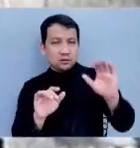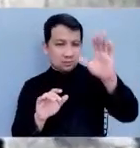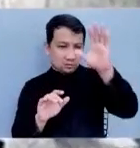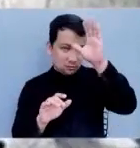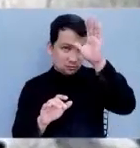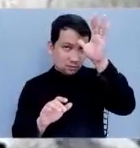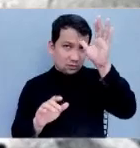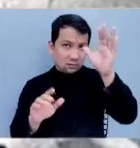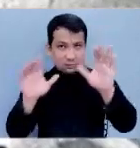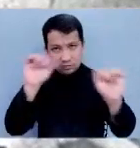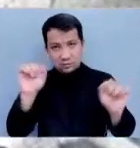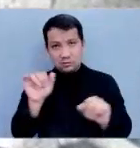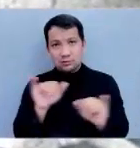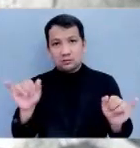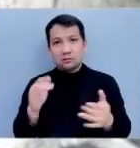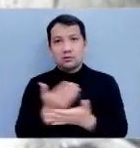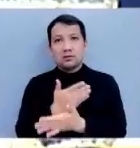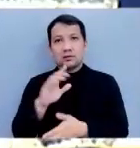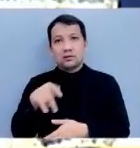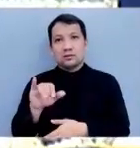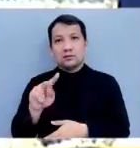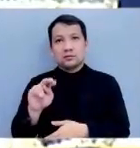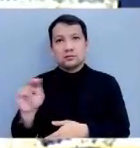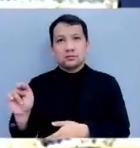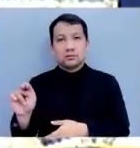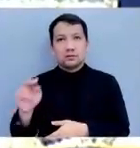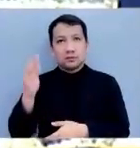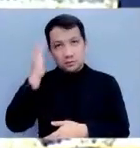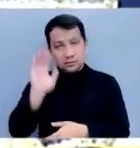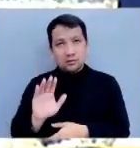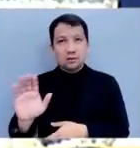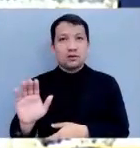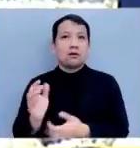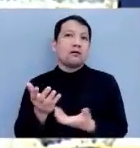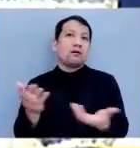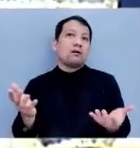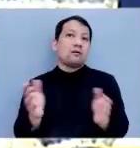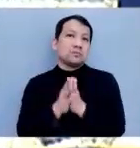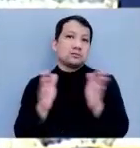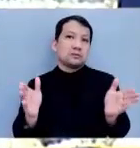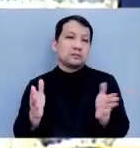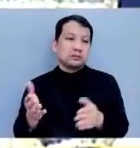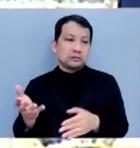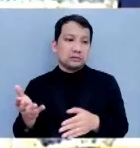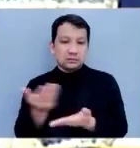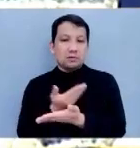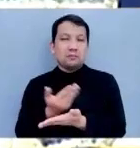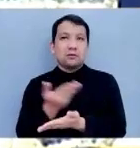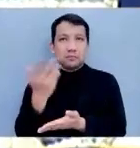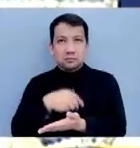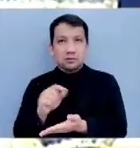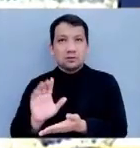Bagong Pilipinas sounds too much like Bagong Lipunan. At alam naman natin kung gaano ka hindi naging bago yung